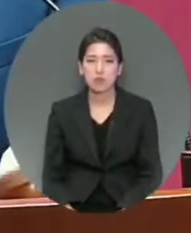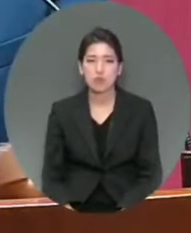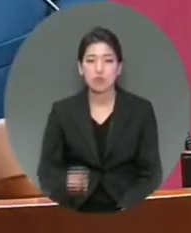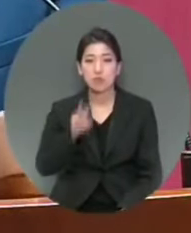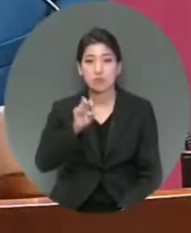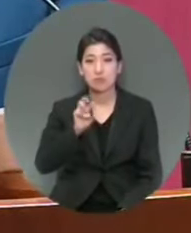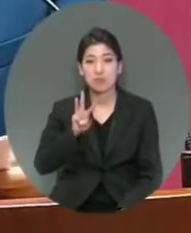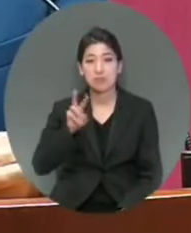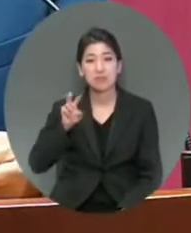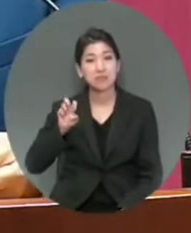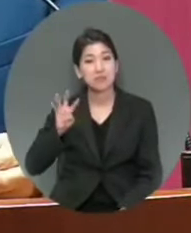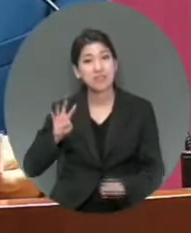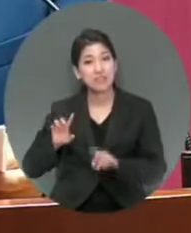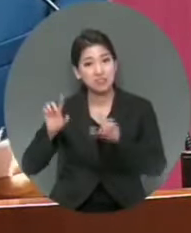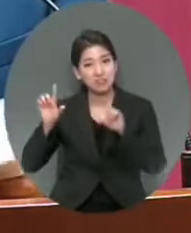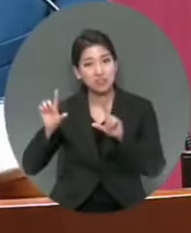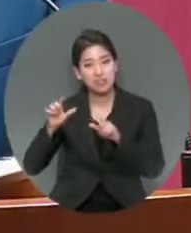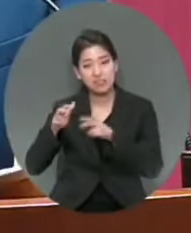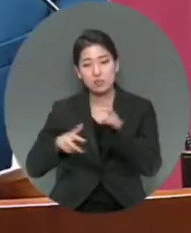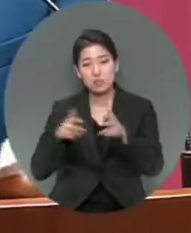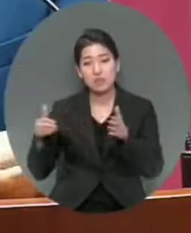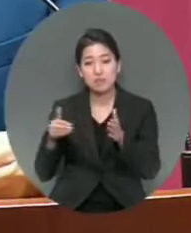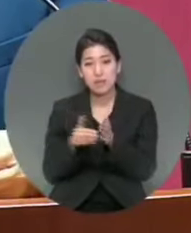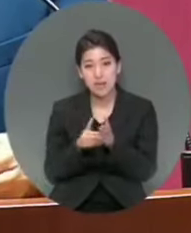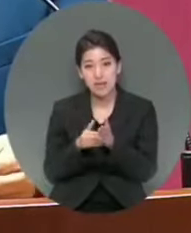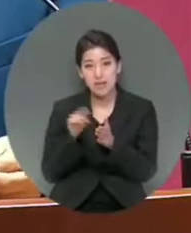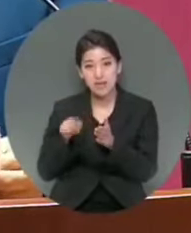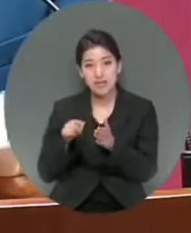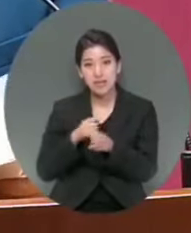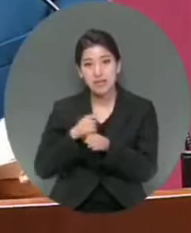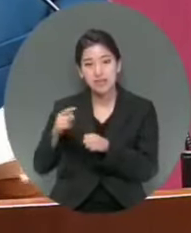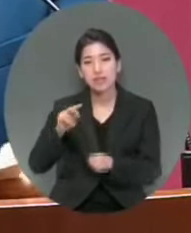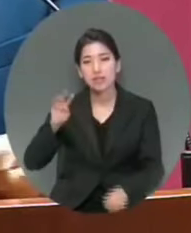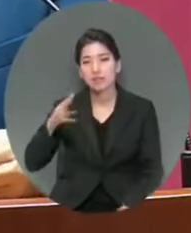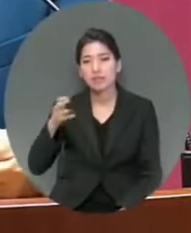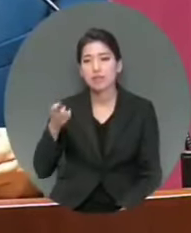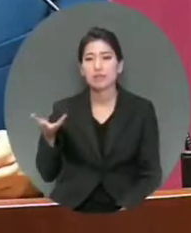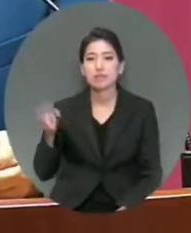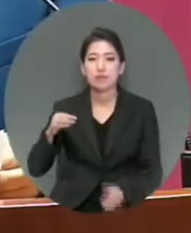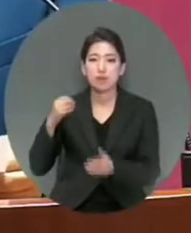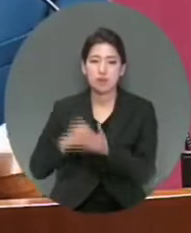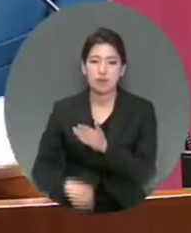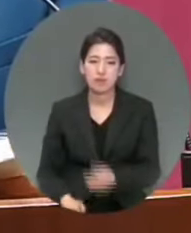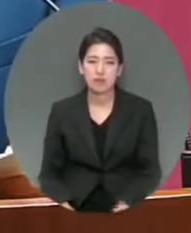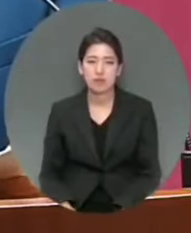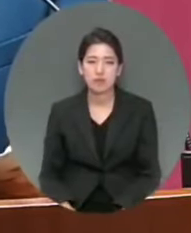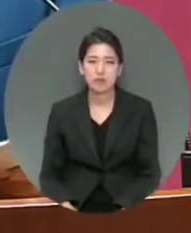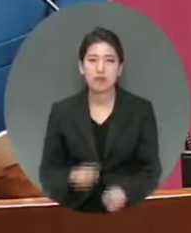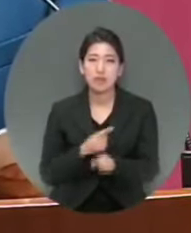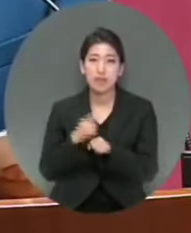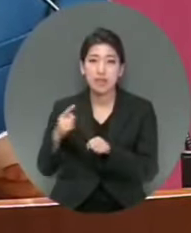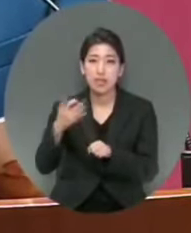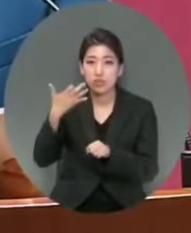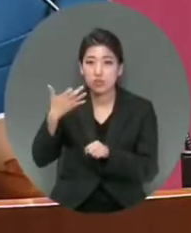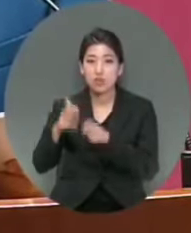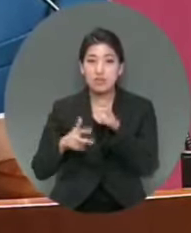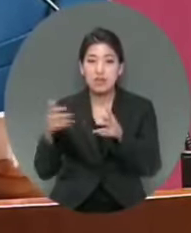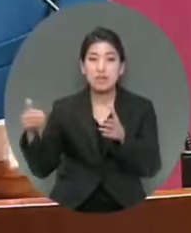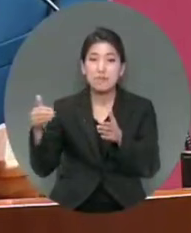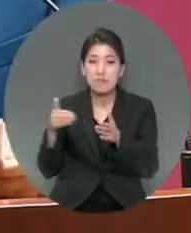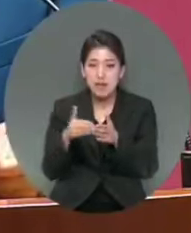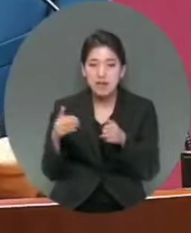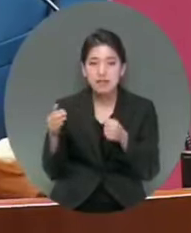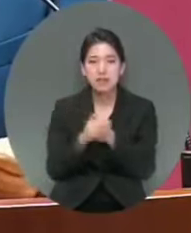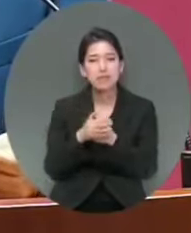23년, 24년 종료 사업 중에 23년 종료 420억, 24년 19개 사업 종료 예정이기 때문에